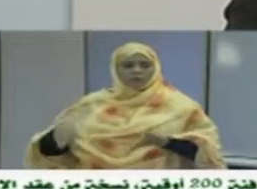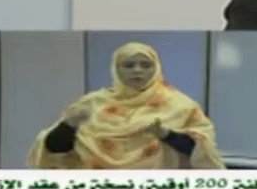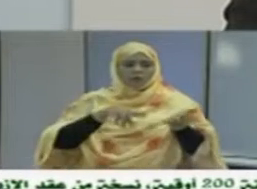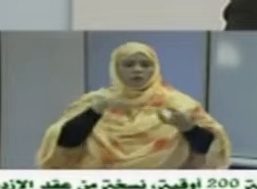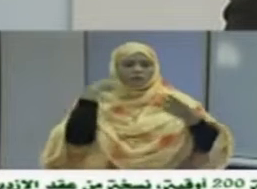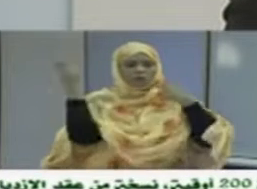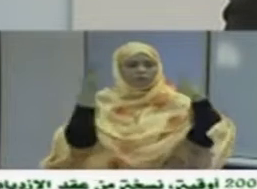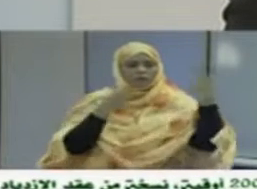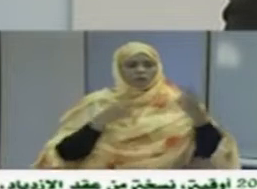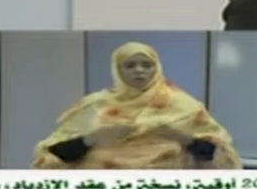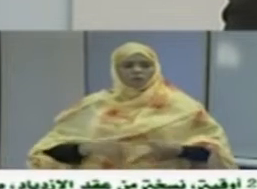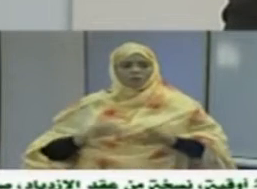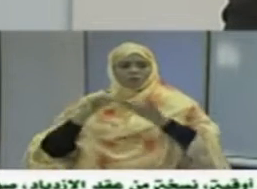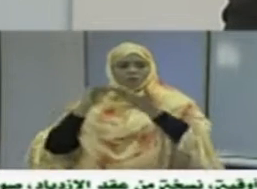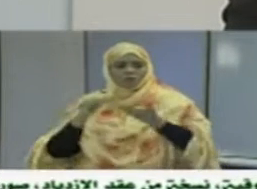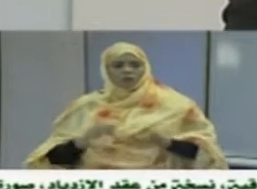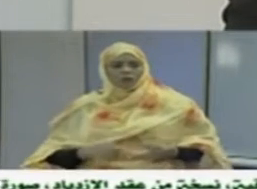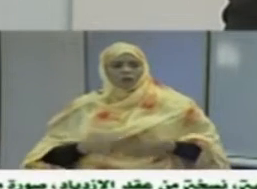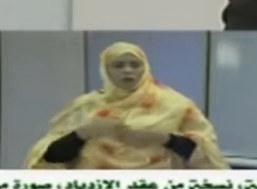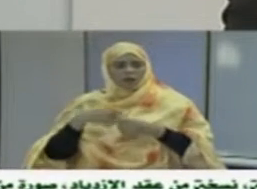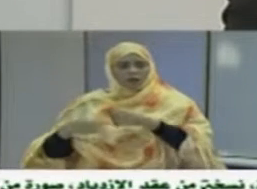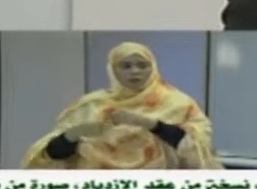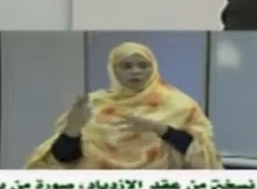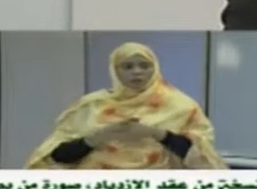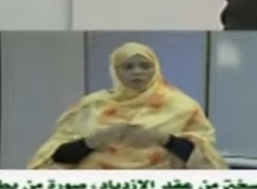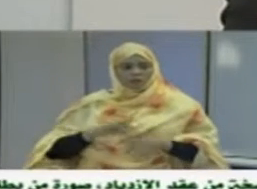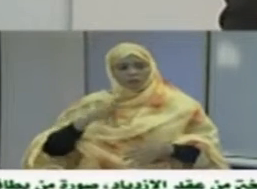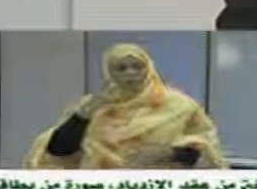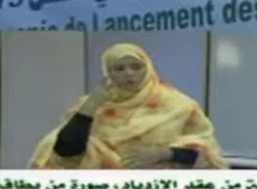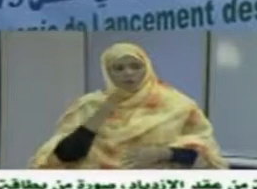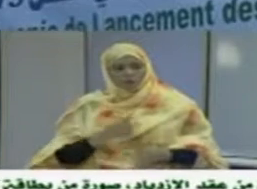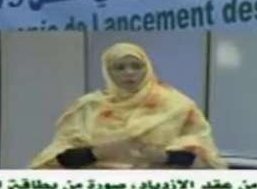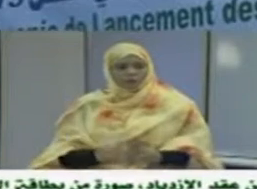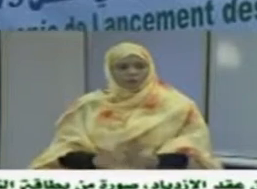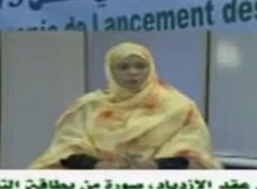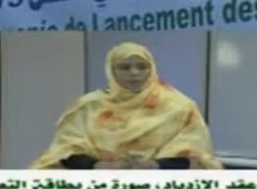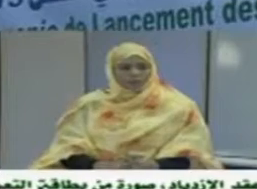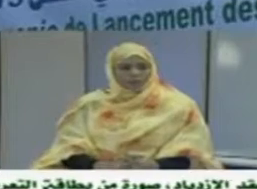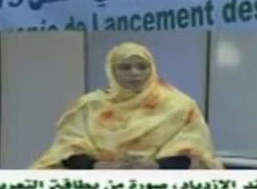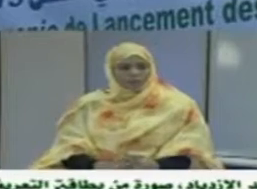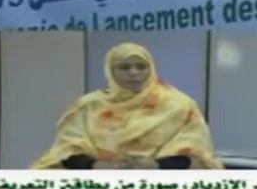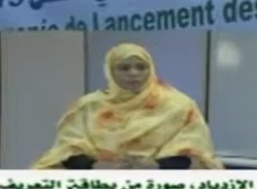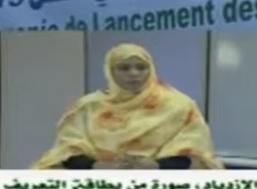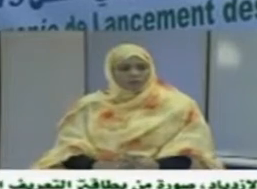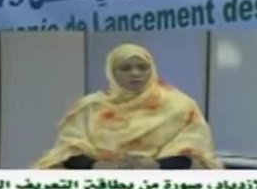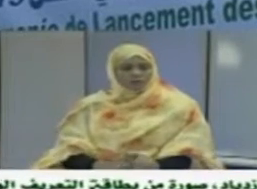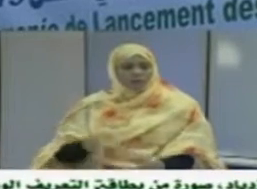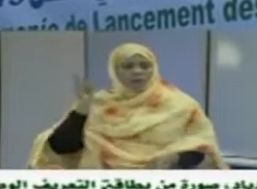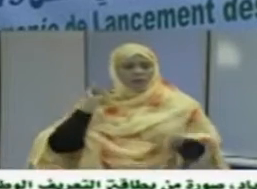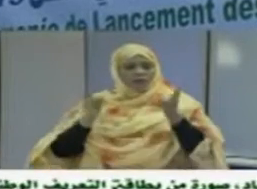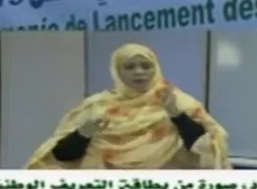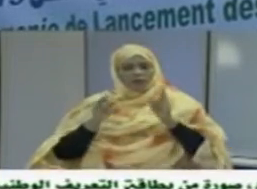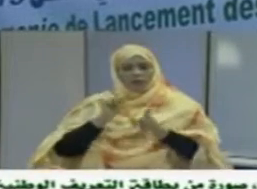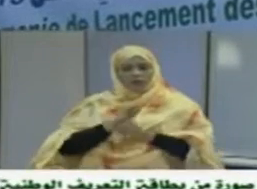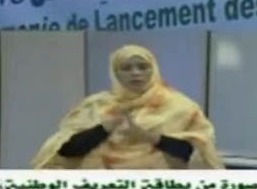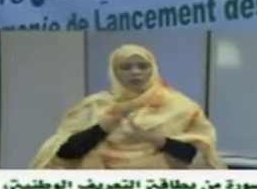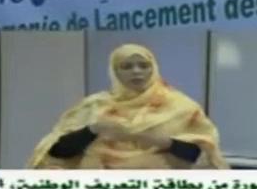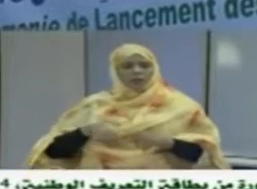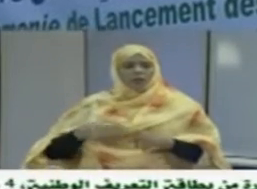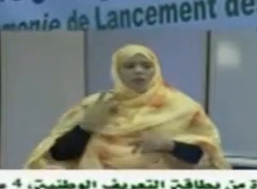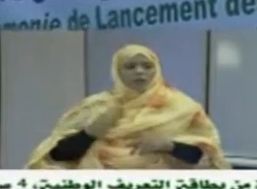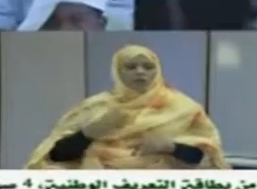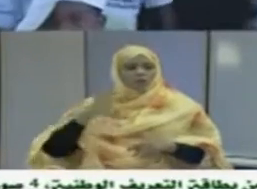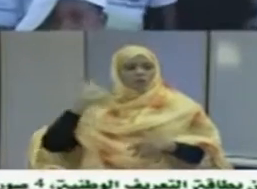ميدانية وتقديم مساعدات لذوي الاحتياجات الخاصة. ضمن فعاليات تخريج العيد الدولي للطفل